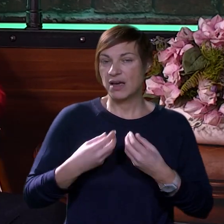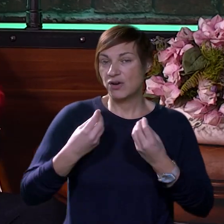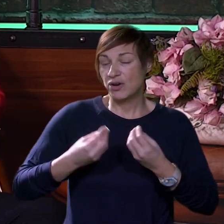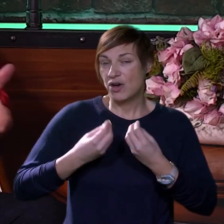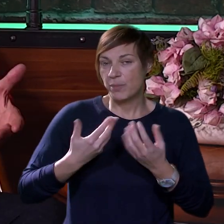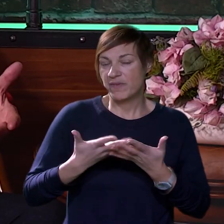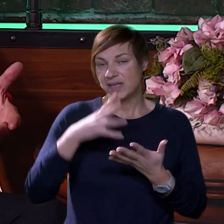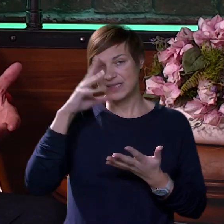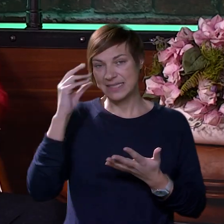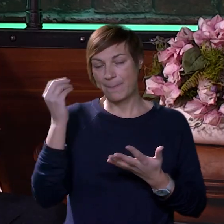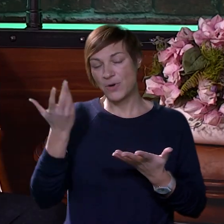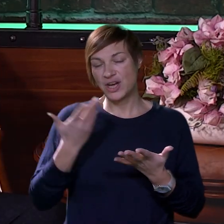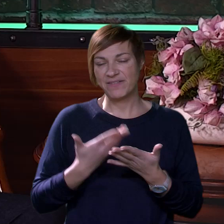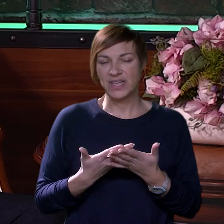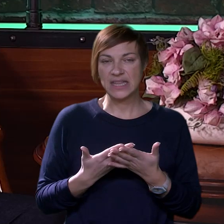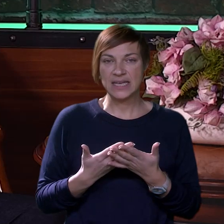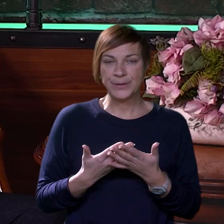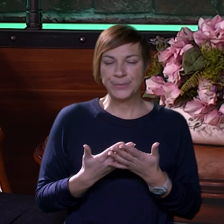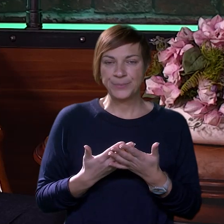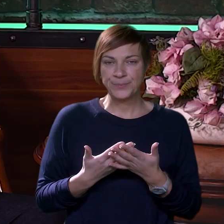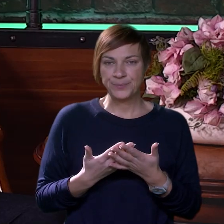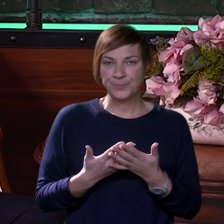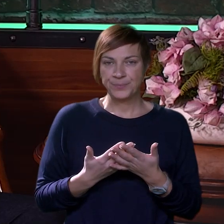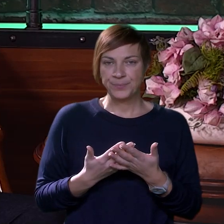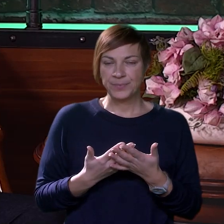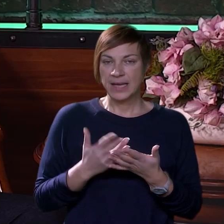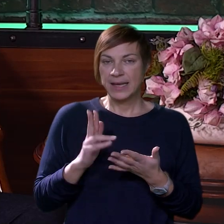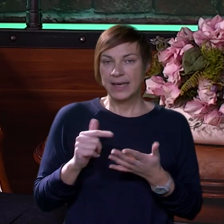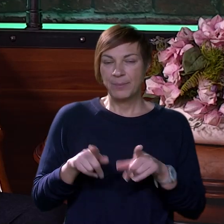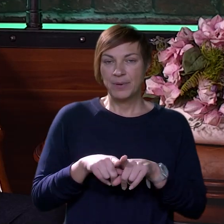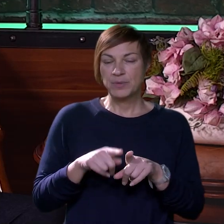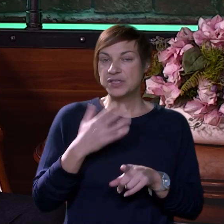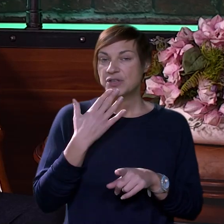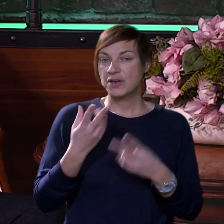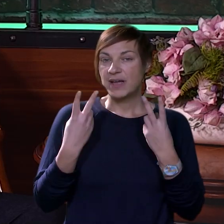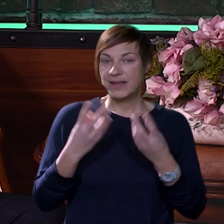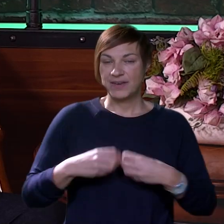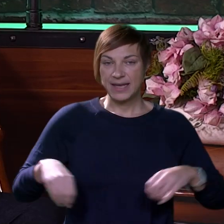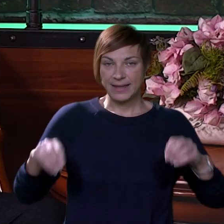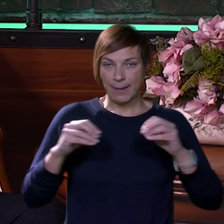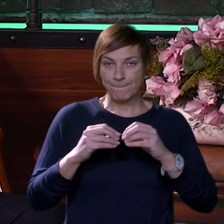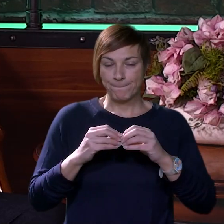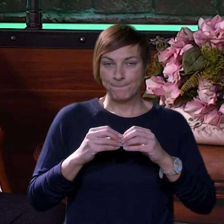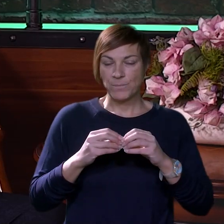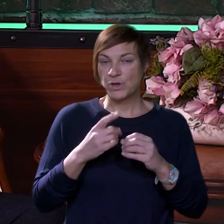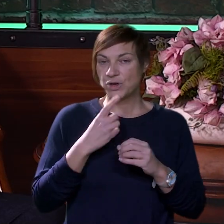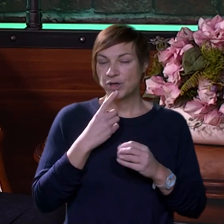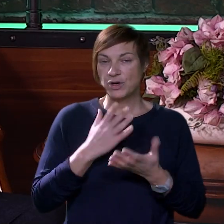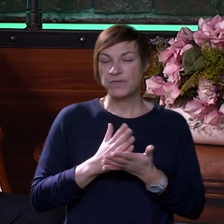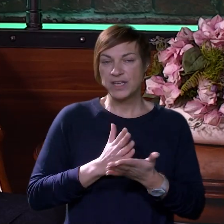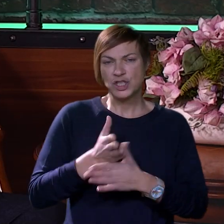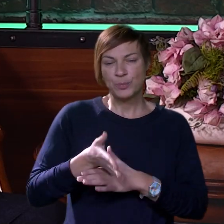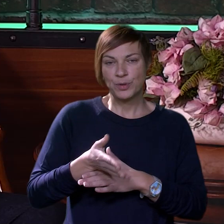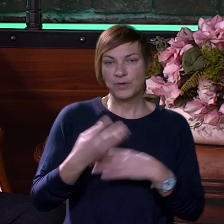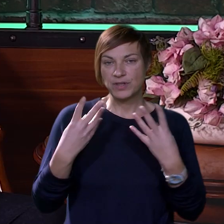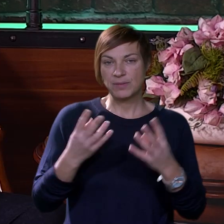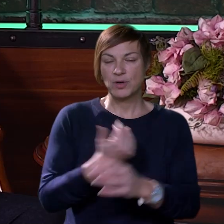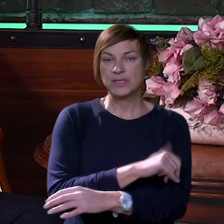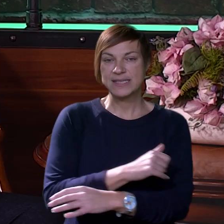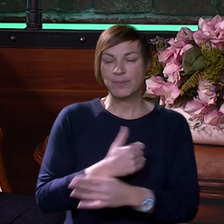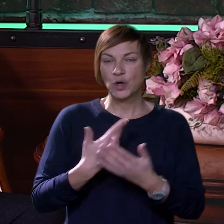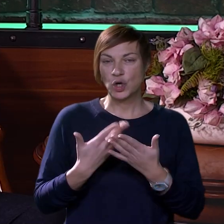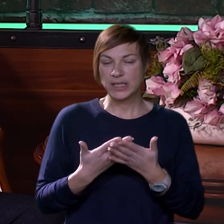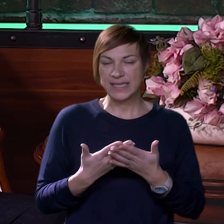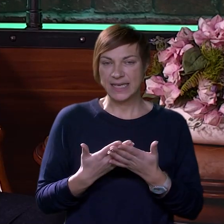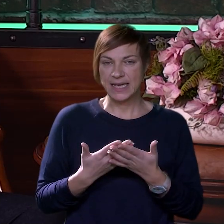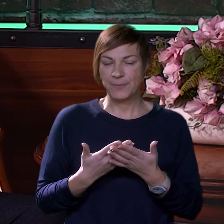ne obnavljate, zaboravite. Jeli? Tako da mi imamo isto hvale vrijedan projekt koji već provodimo